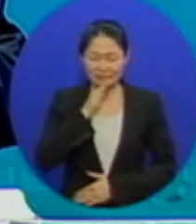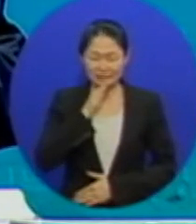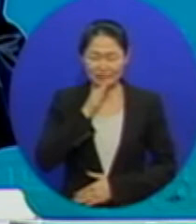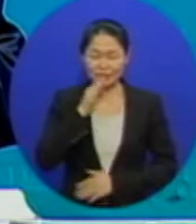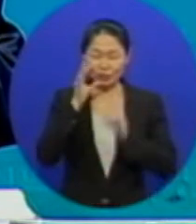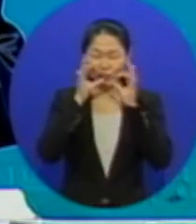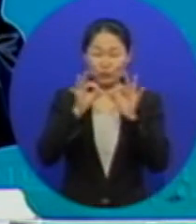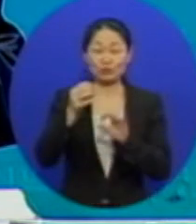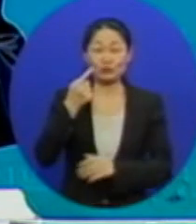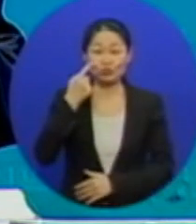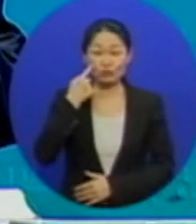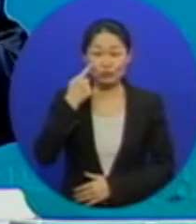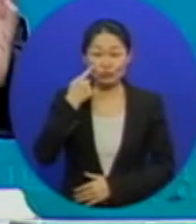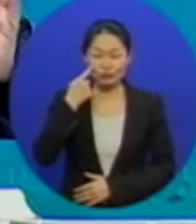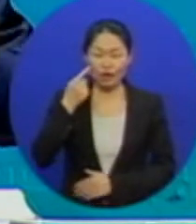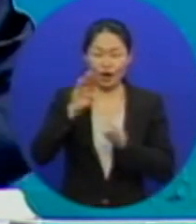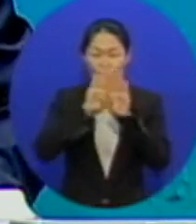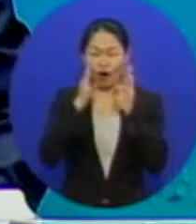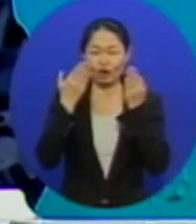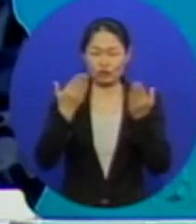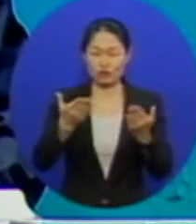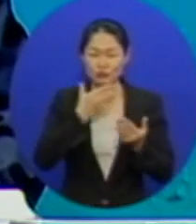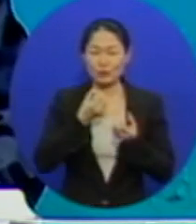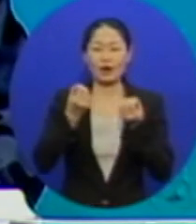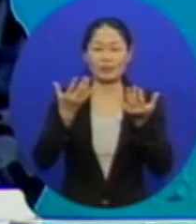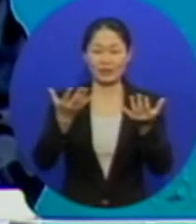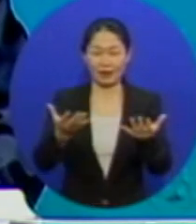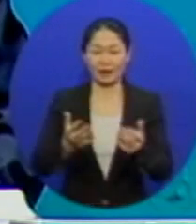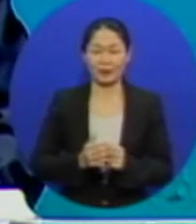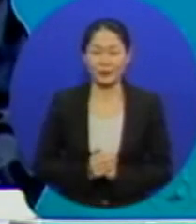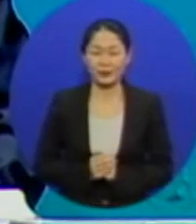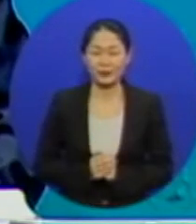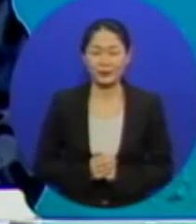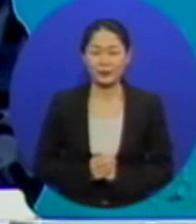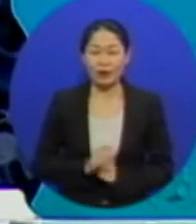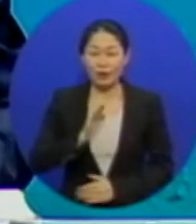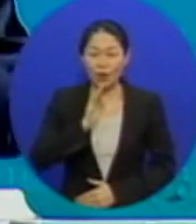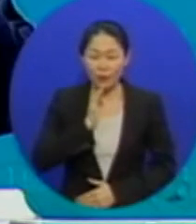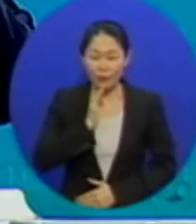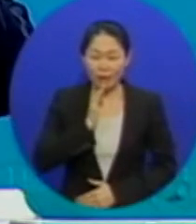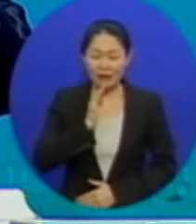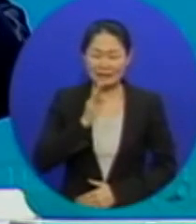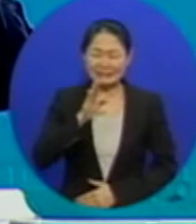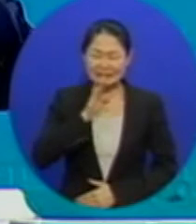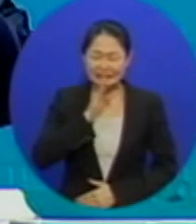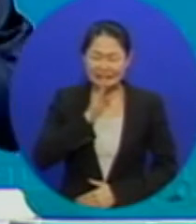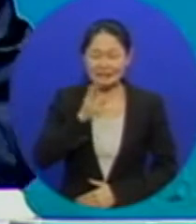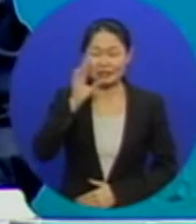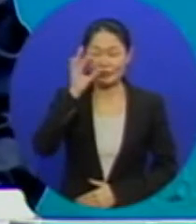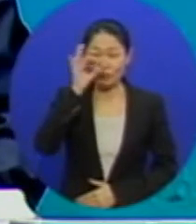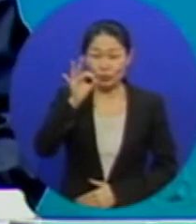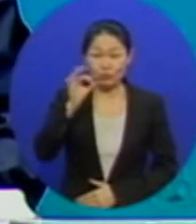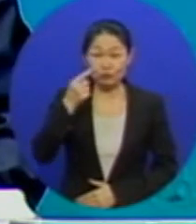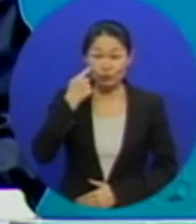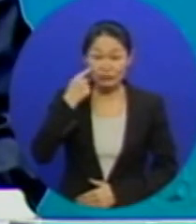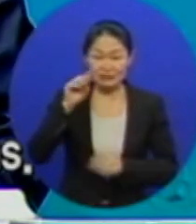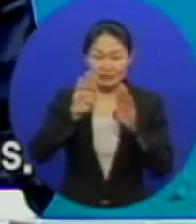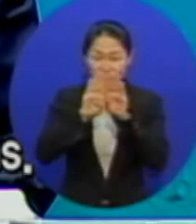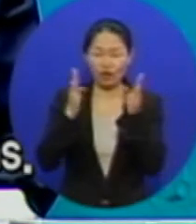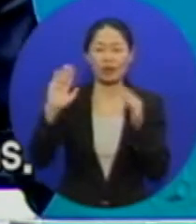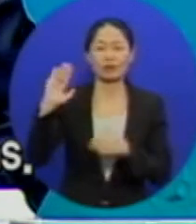눈을 아 열어 주시기를 축복합니다 정말 진짜 를 보는 눈이 또 해야되요